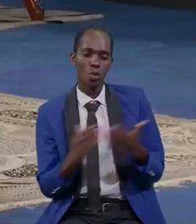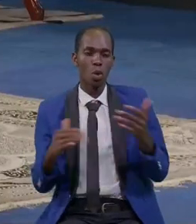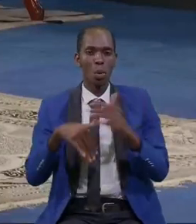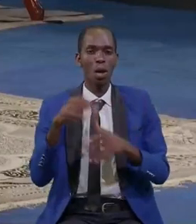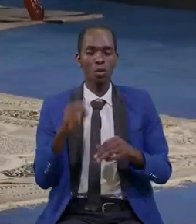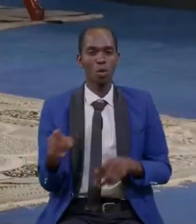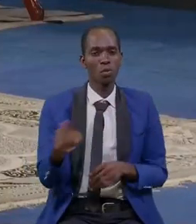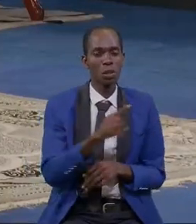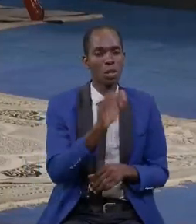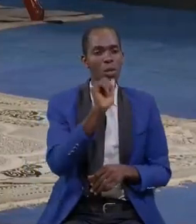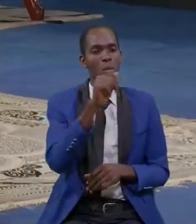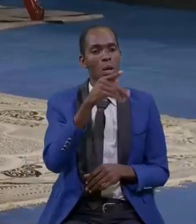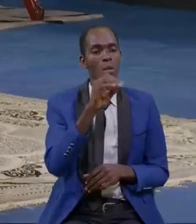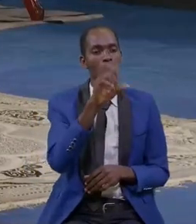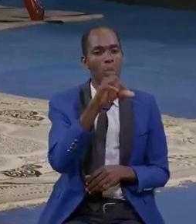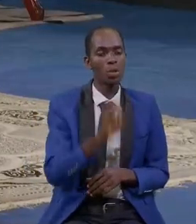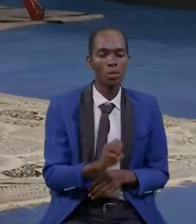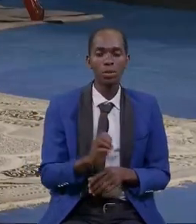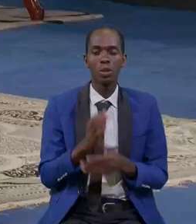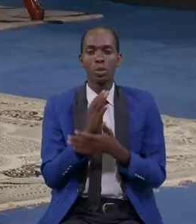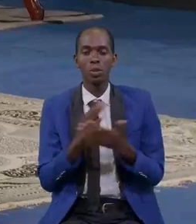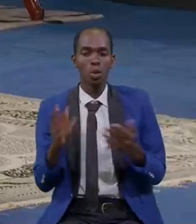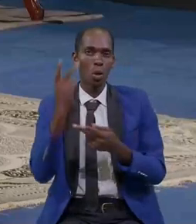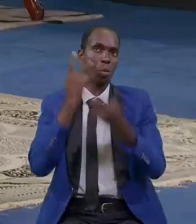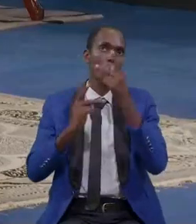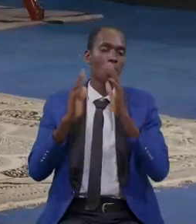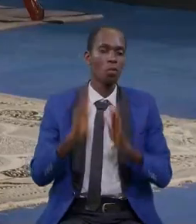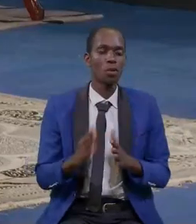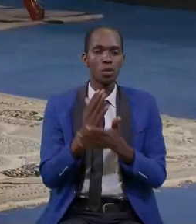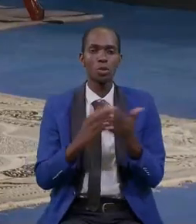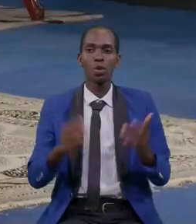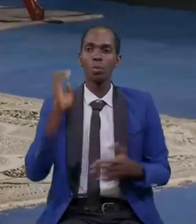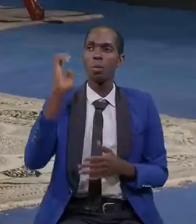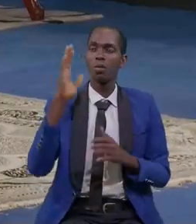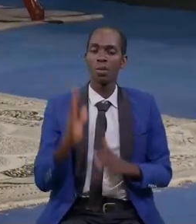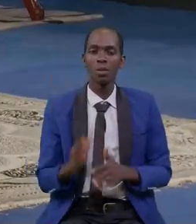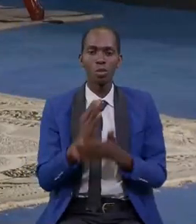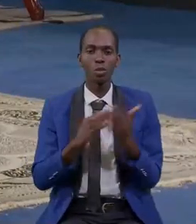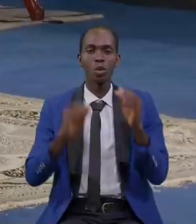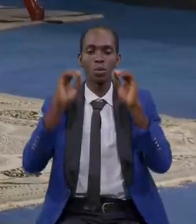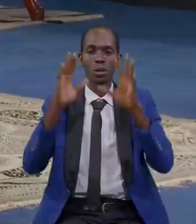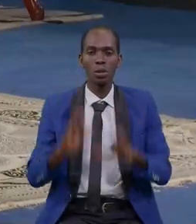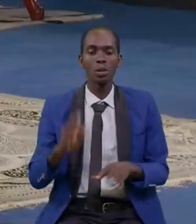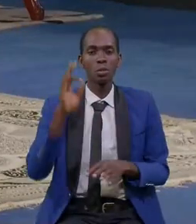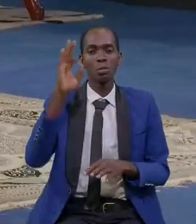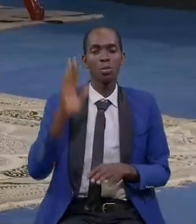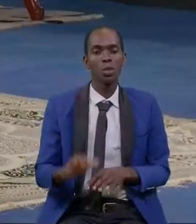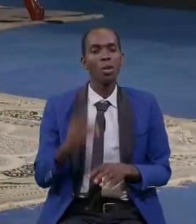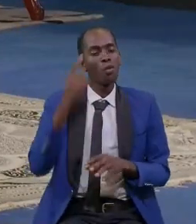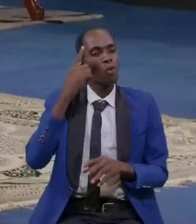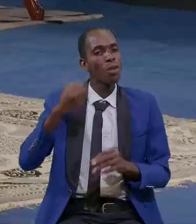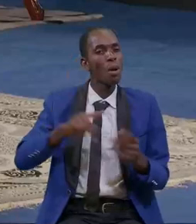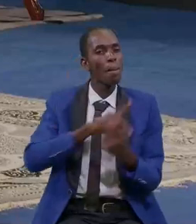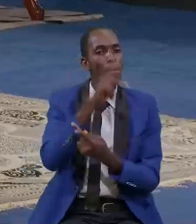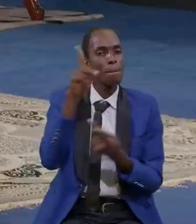Il choisit parmi eux, donc, certains comme apôtres, évangélistes, pasteurs et enseignants pour le perfectionnement des saints. Le